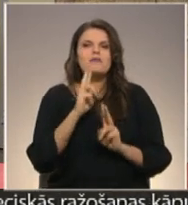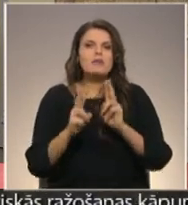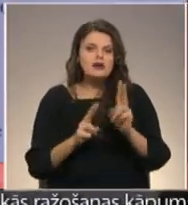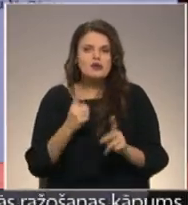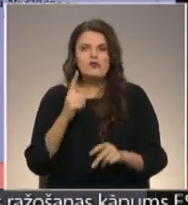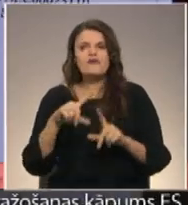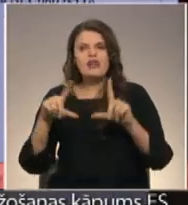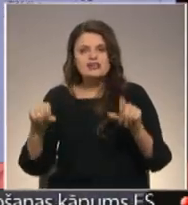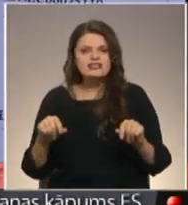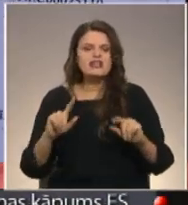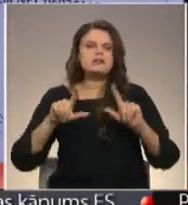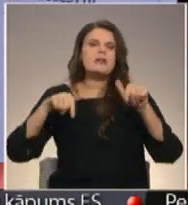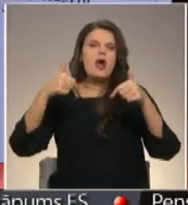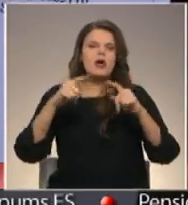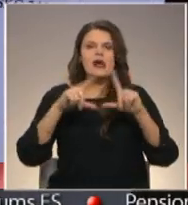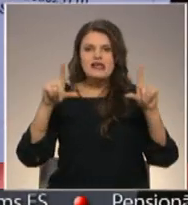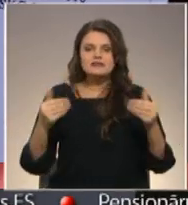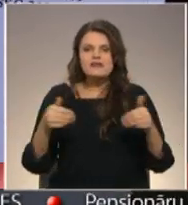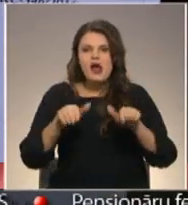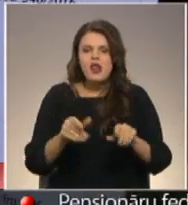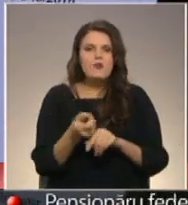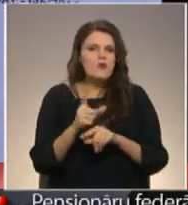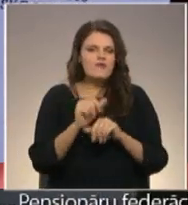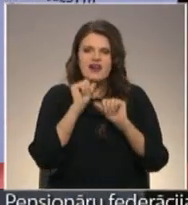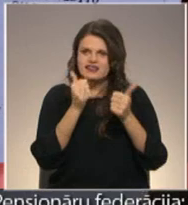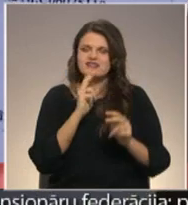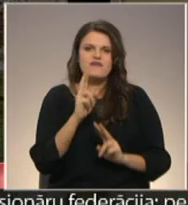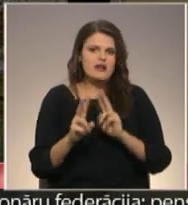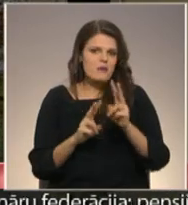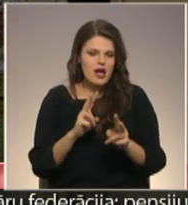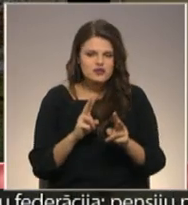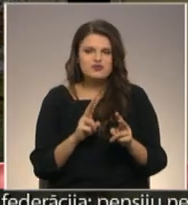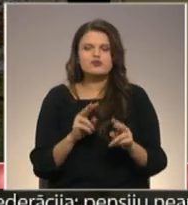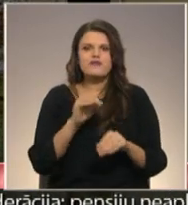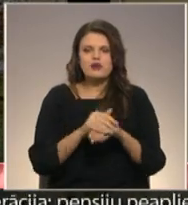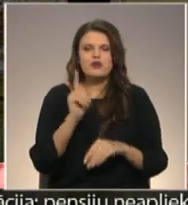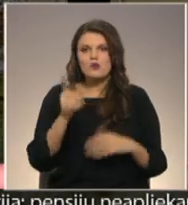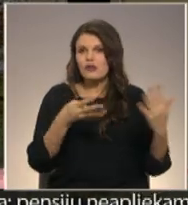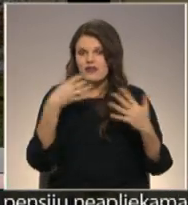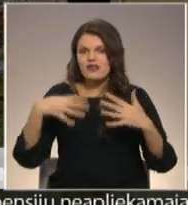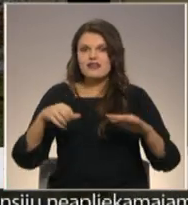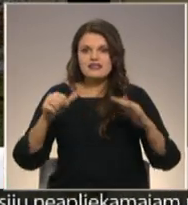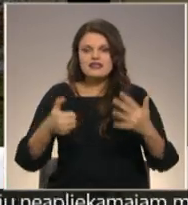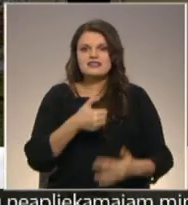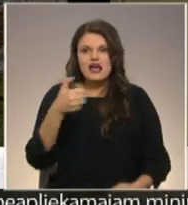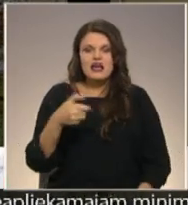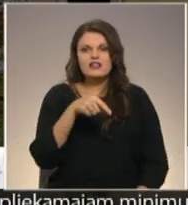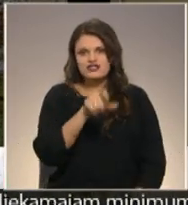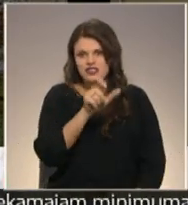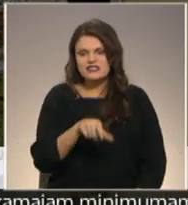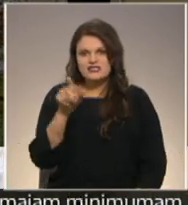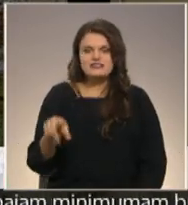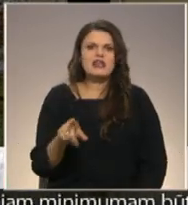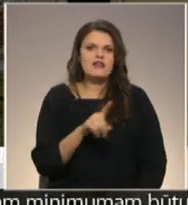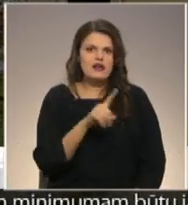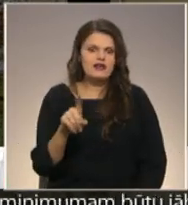no vienas instances nākamajā. Tagad lēmums vairs nav pārsūdzams. Faktiski no 1996. Gada šiem cilvēkiem bijusi